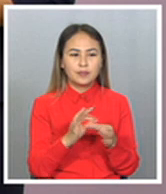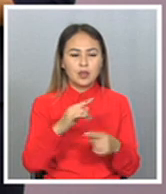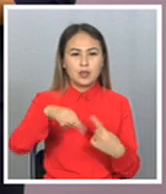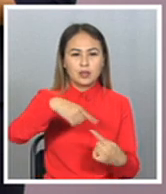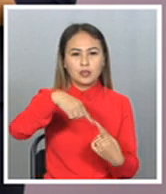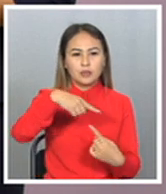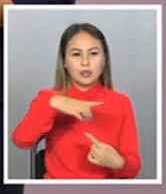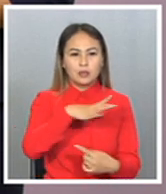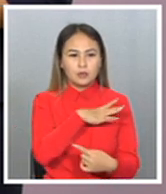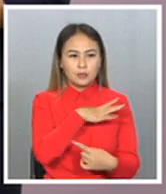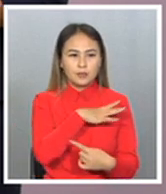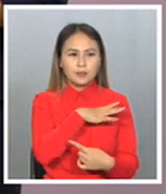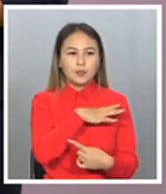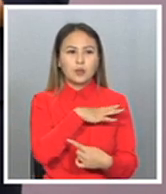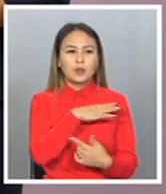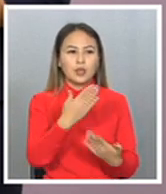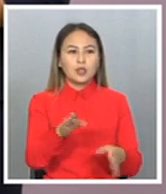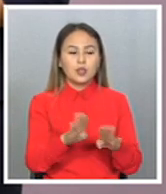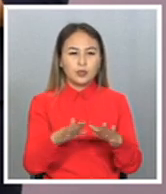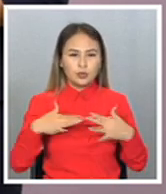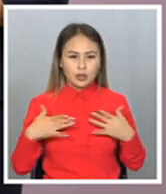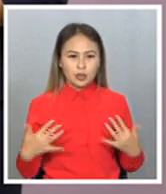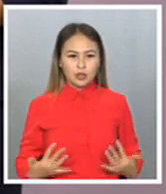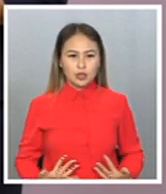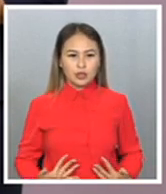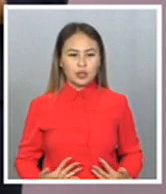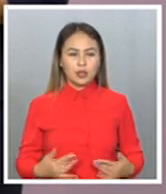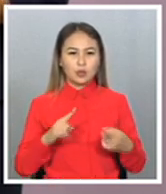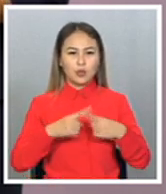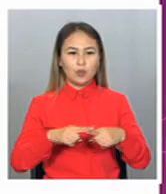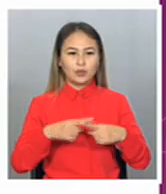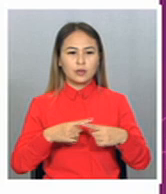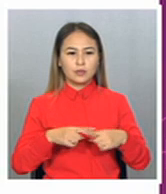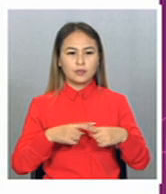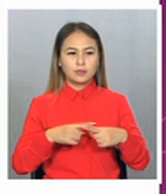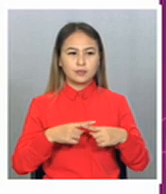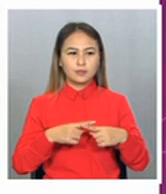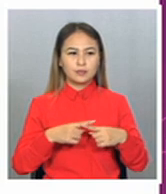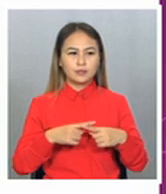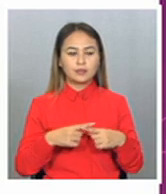Әжем жіп иіріп, одан кеудеше тоқыды.